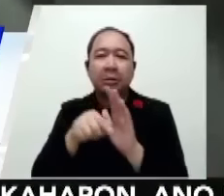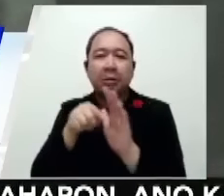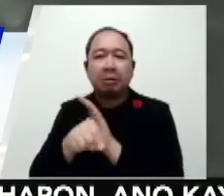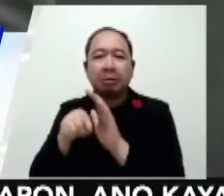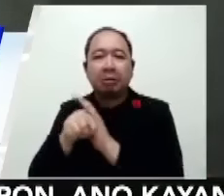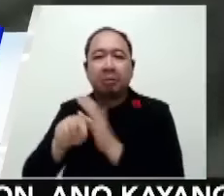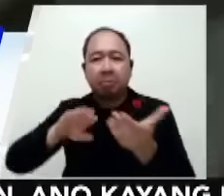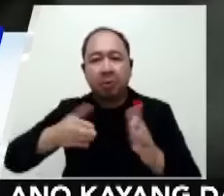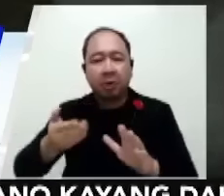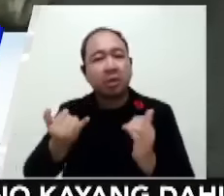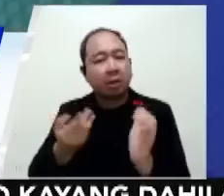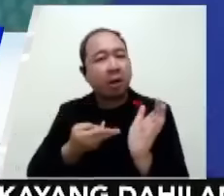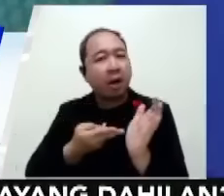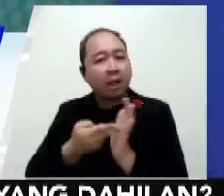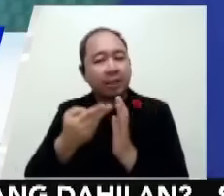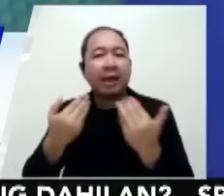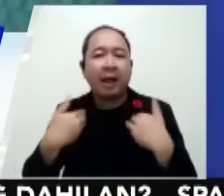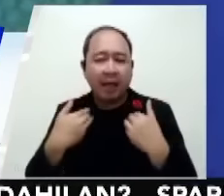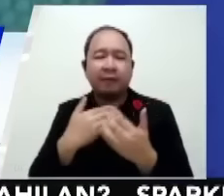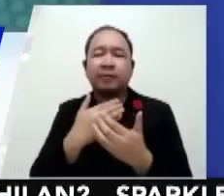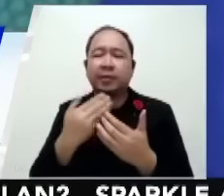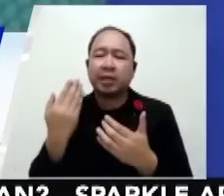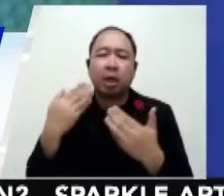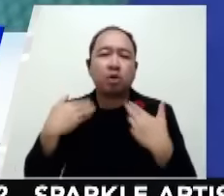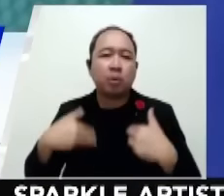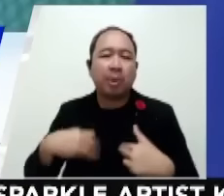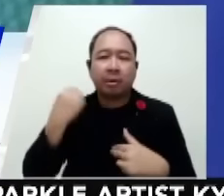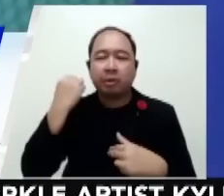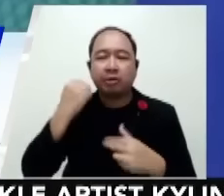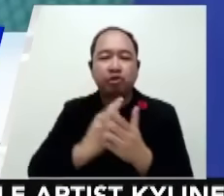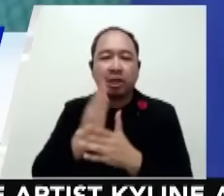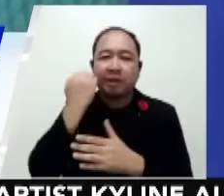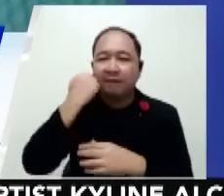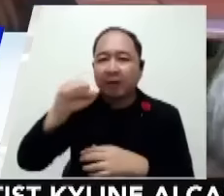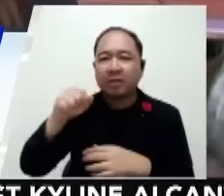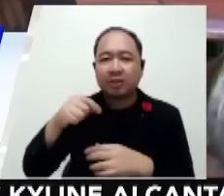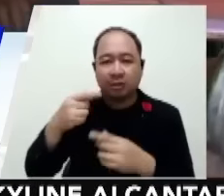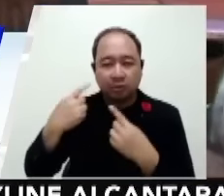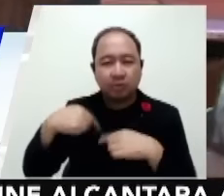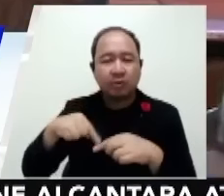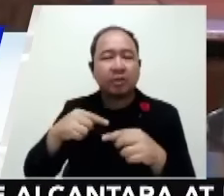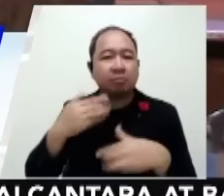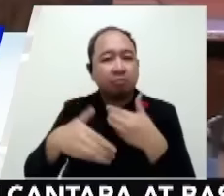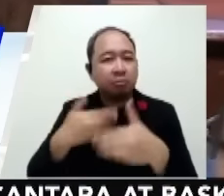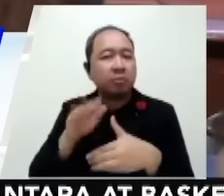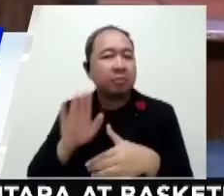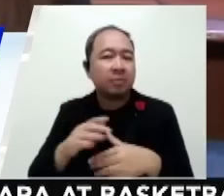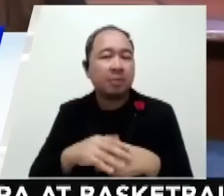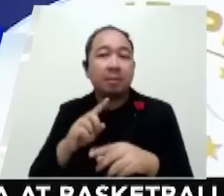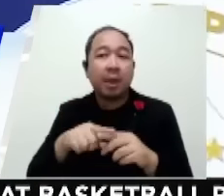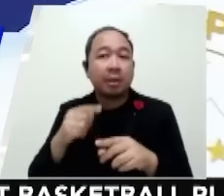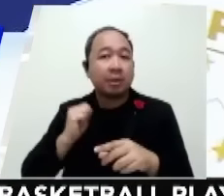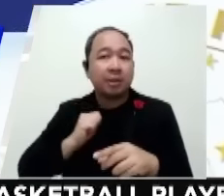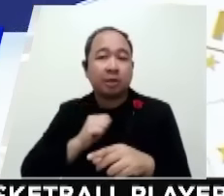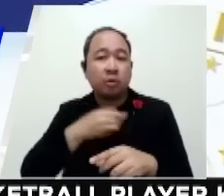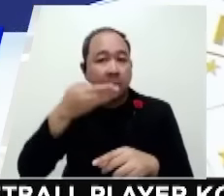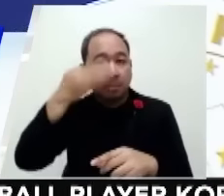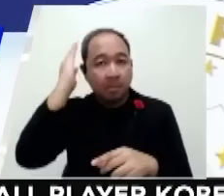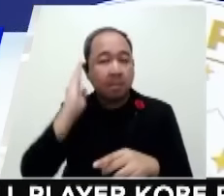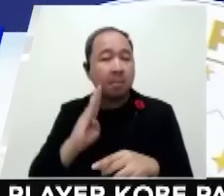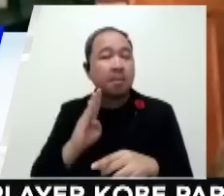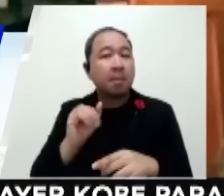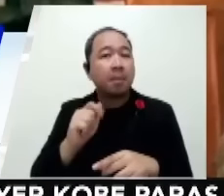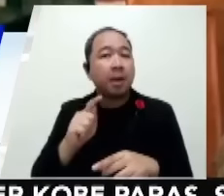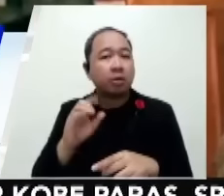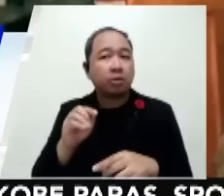nagkaroon ng mga human rights violations sa pagpapatupad ito. Pero giit ni Senador Ronald Bato de la Rosa, hindi niya ito utos at hindi rin